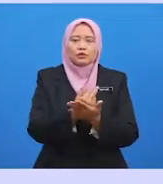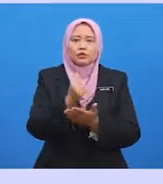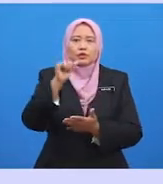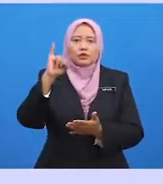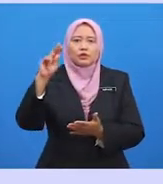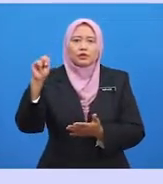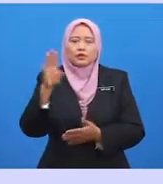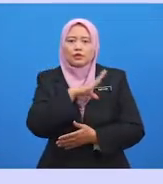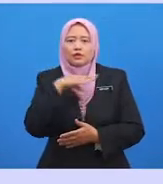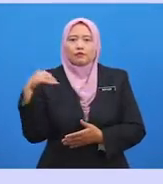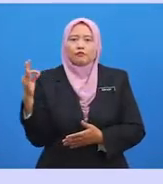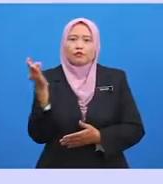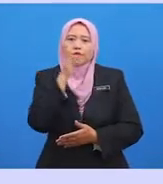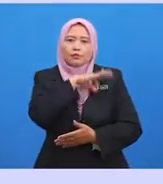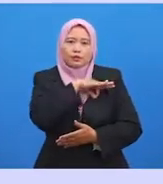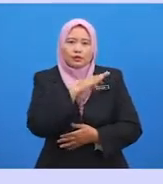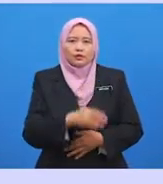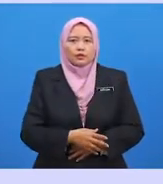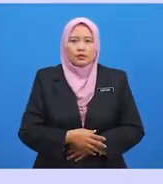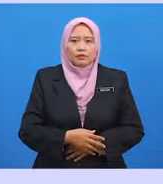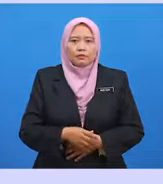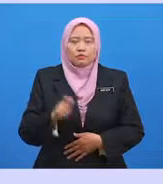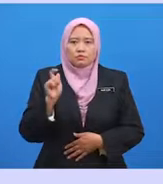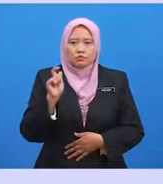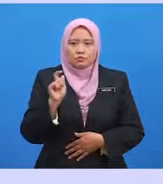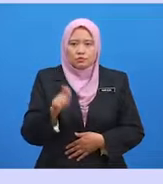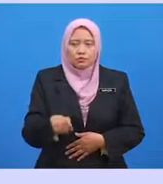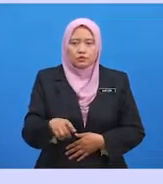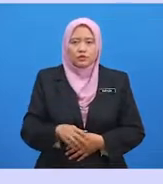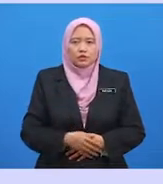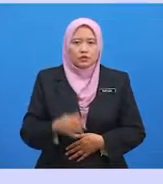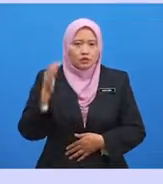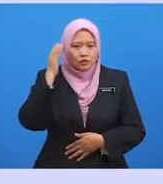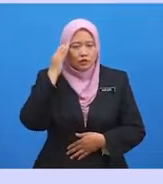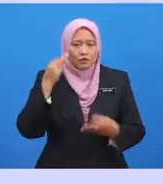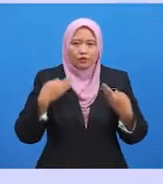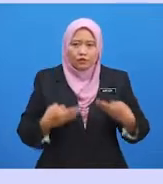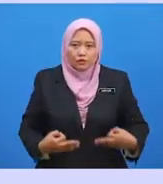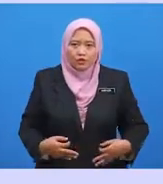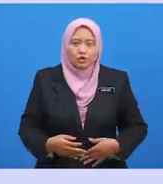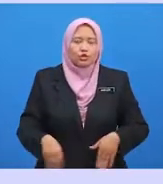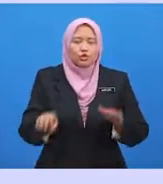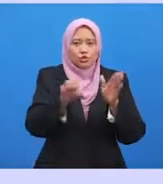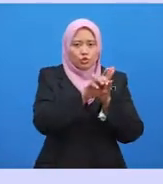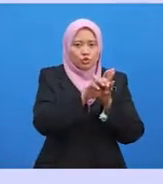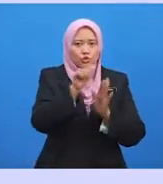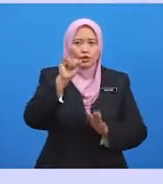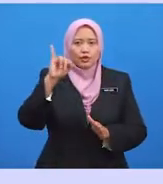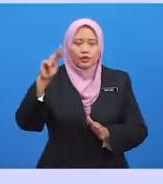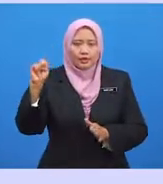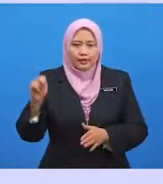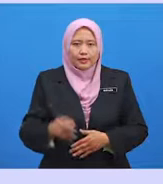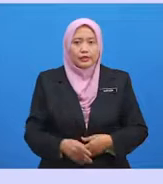physical dan faedah harta tersebut seperti air sebuah credo inovisi